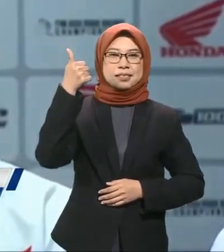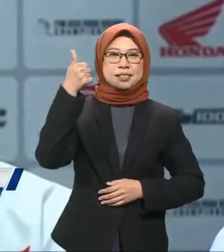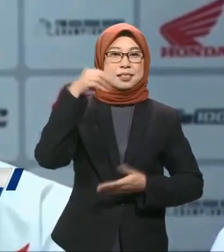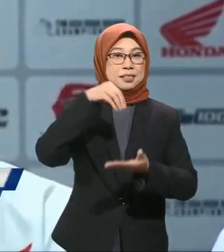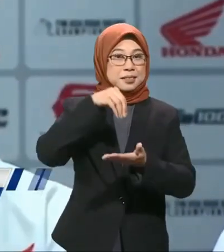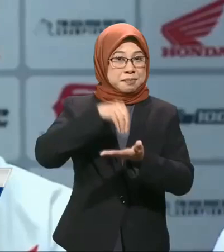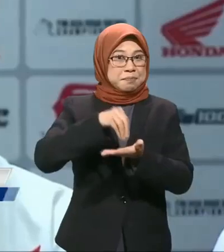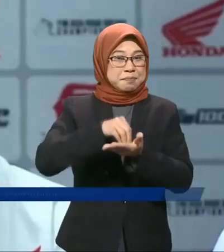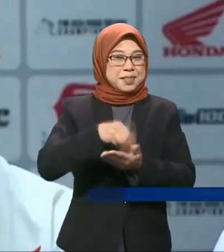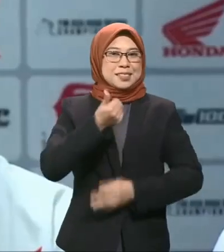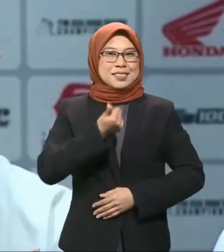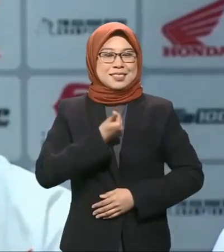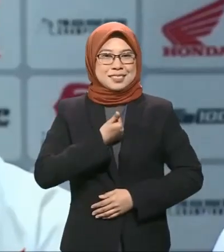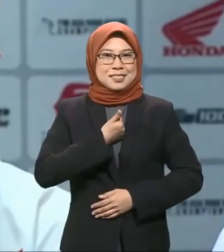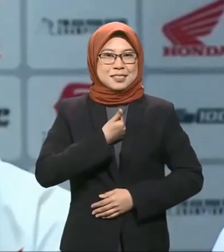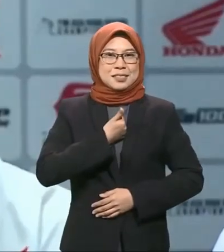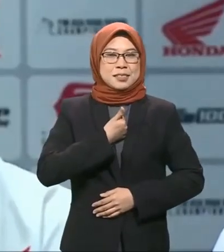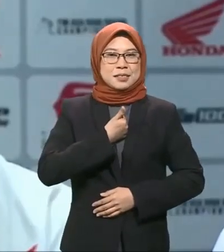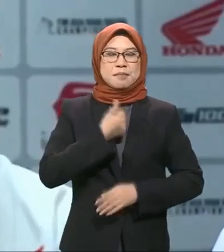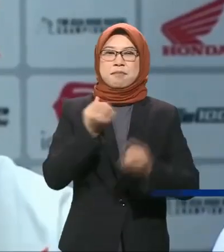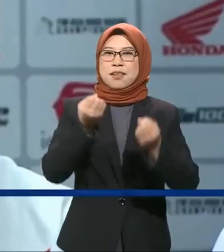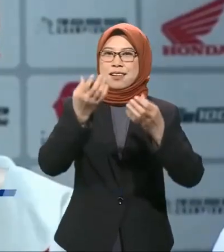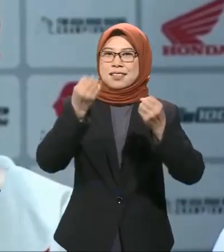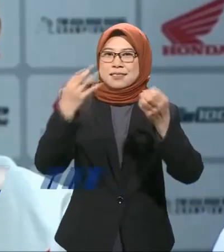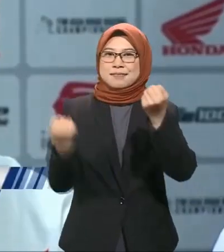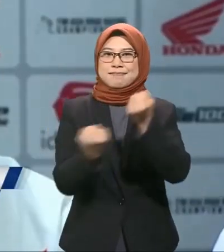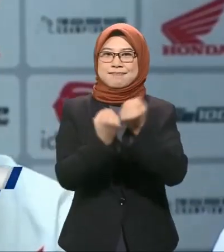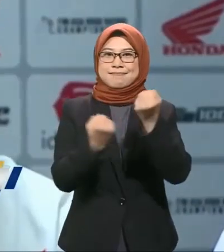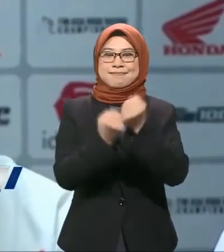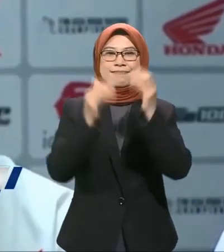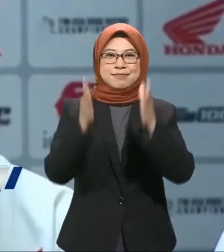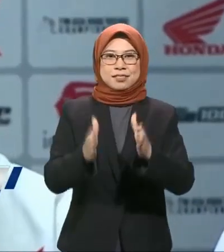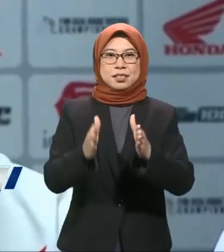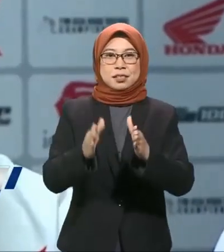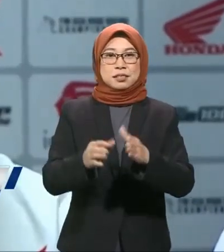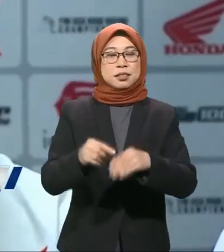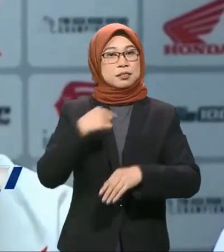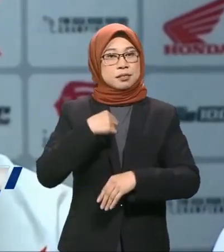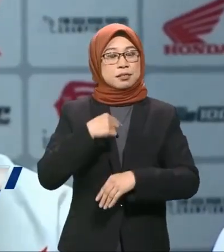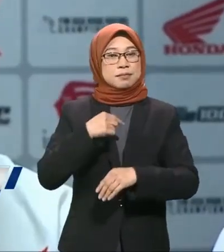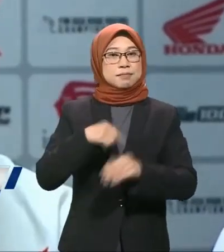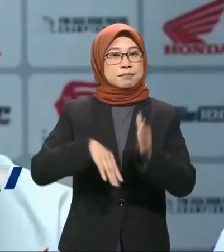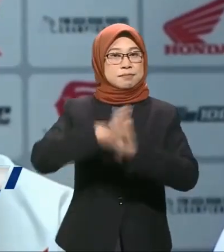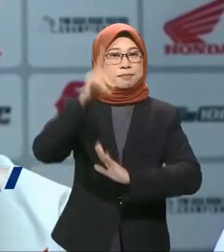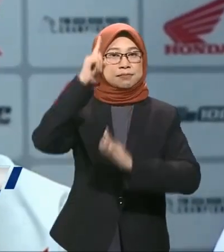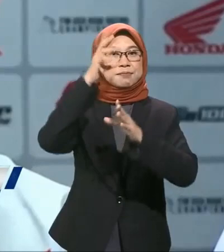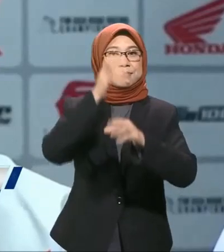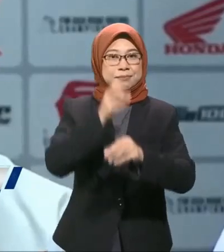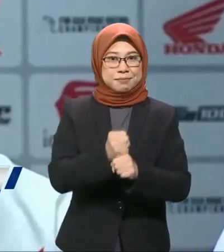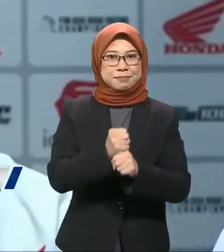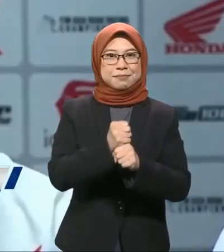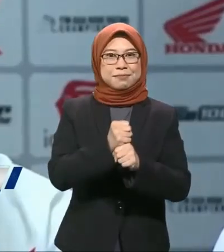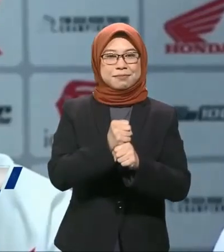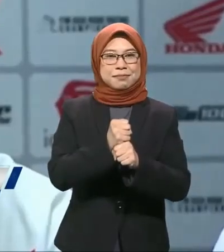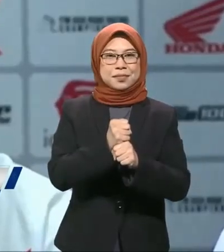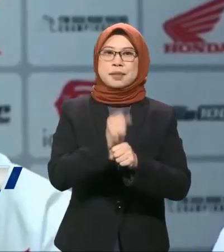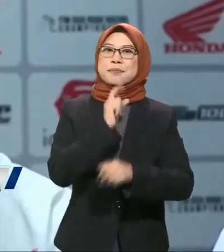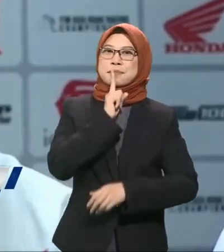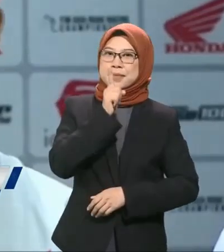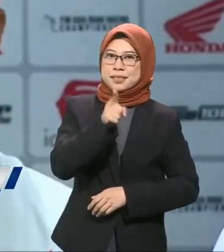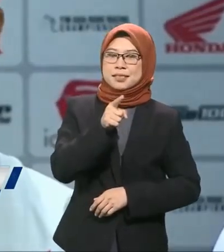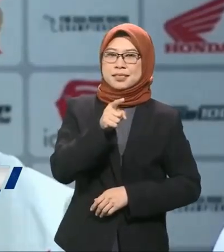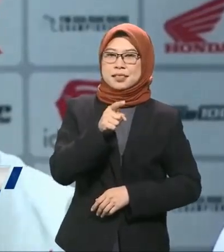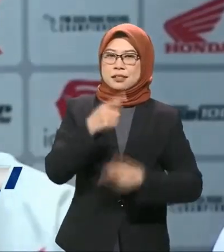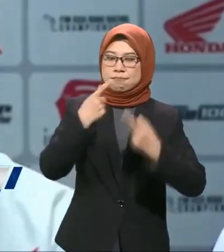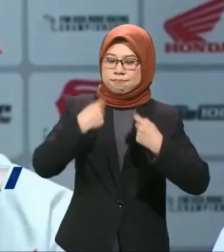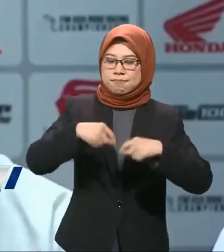my home ground also many supporter for sure make me some more confident, and yeah, I will try my